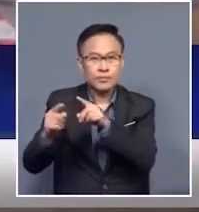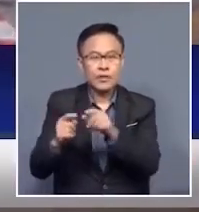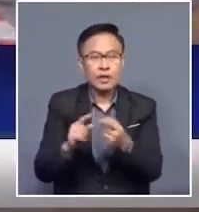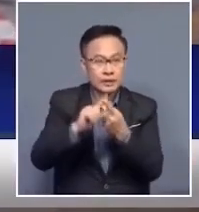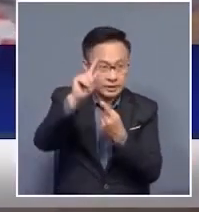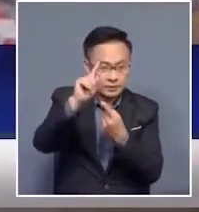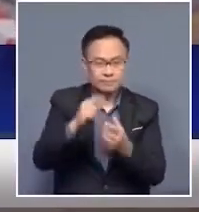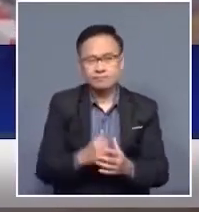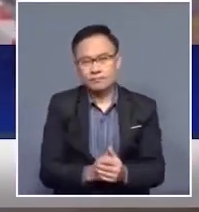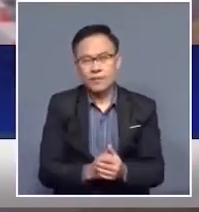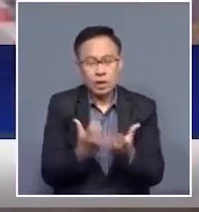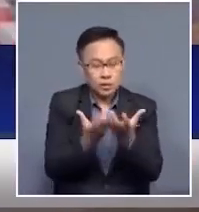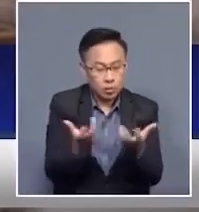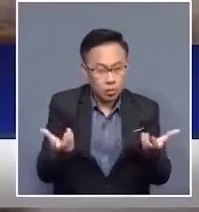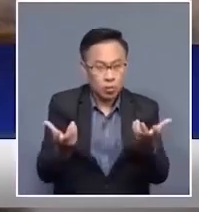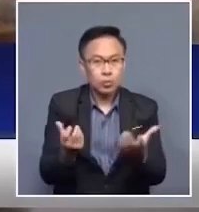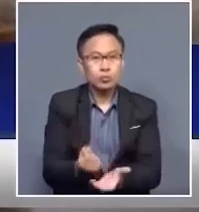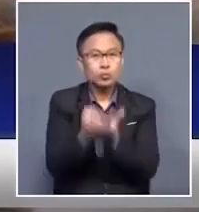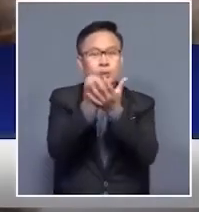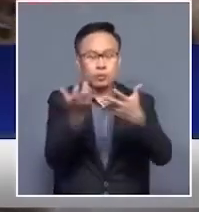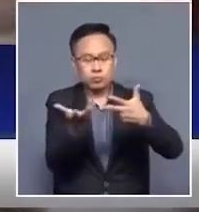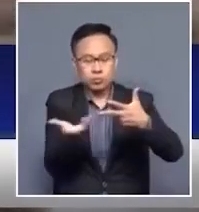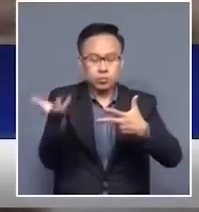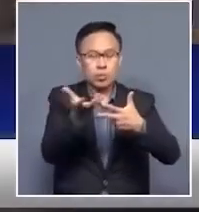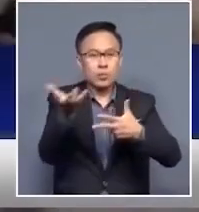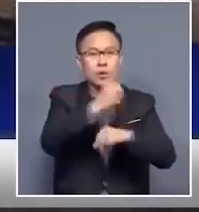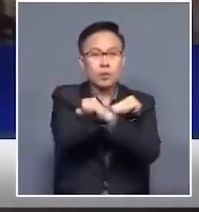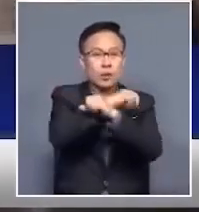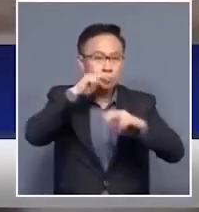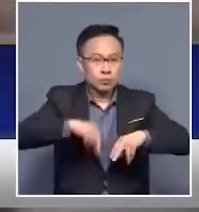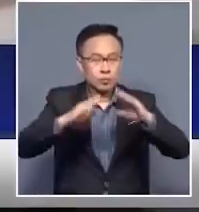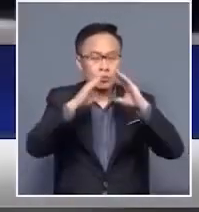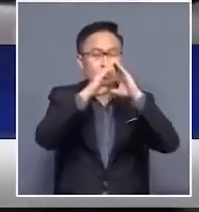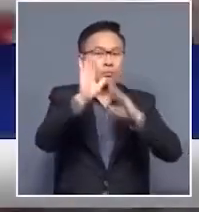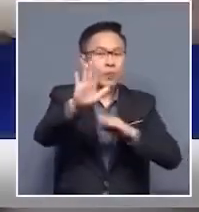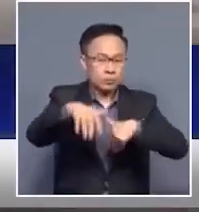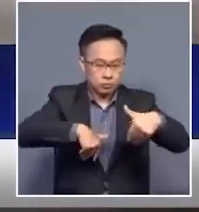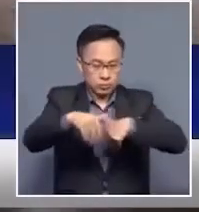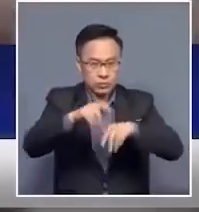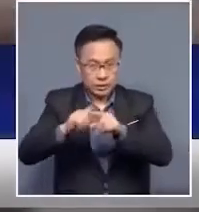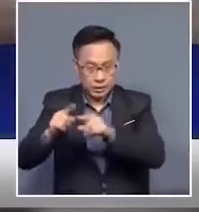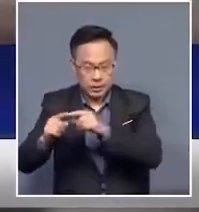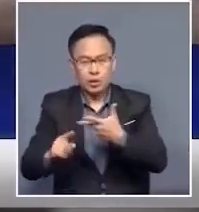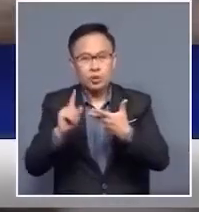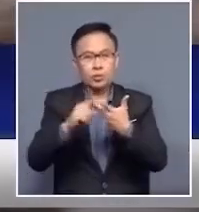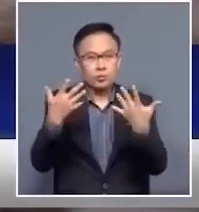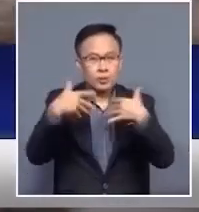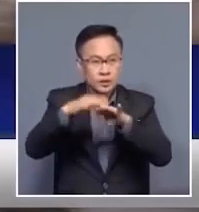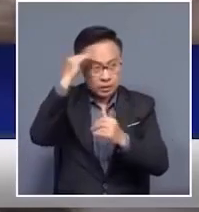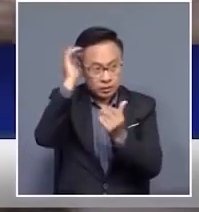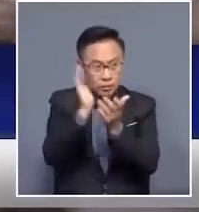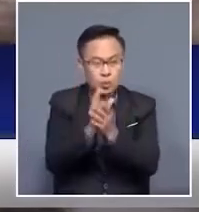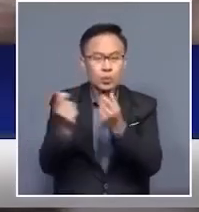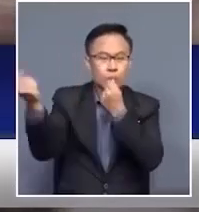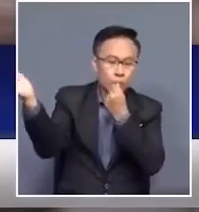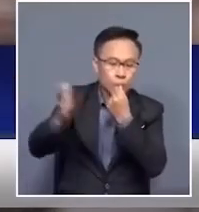ริ่มขนย้ายสิ่งของประชาชนเนี่ยขึ้นที่สูงเตรียมรับน้ำแล้วอันที่2ก็คือเรื่องการสนับสนุนตำรวจนะในการเกี่ยวกับเรื่องอำนวย